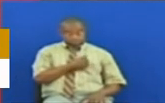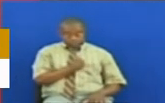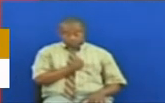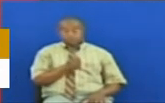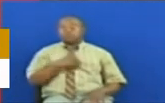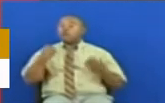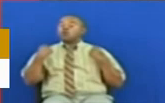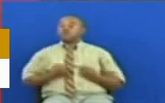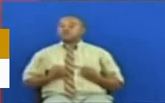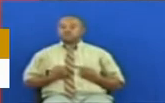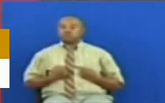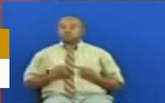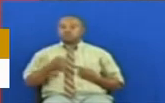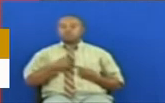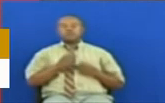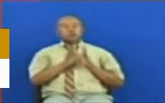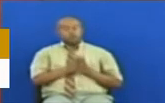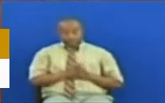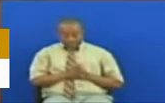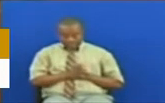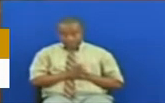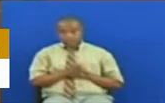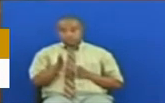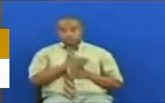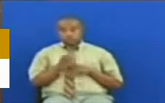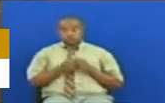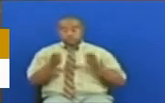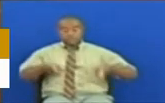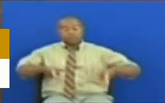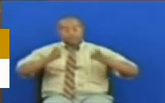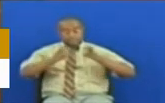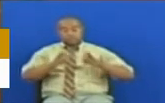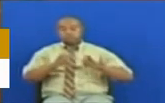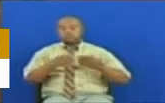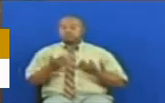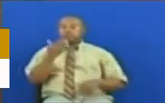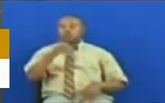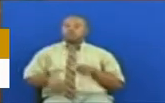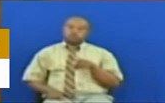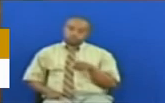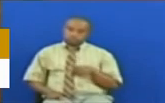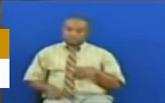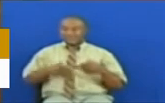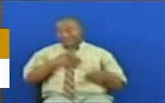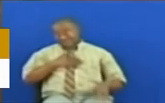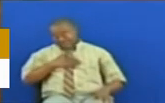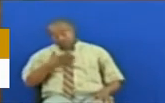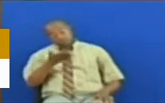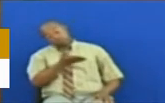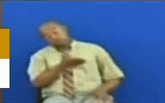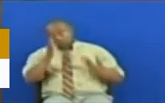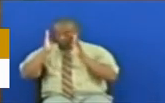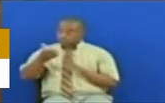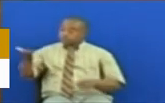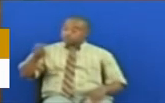ningeomba sana tuwe sana swala la bandari ya uvuvi mtulia mbunge wa Mafia. Mheshimiwa Spika,